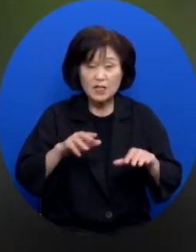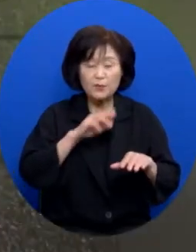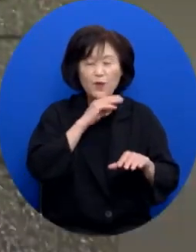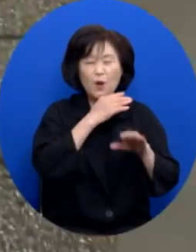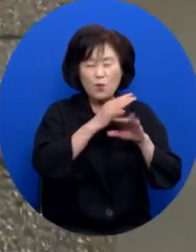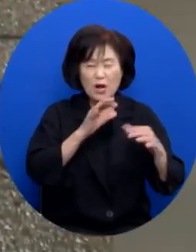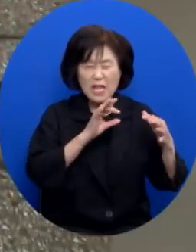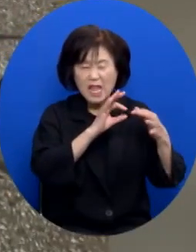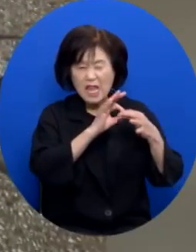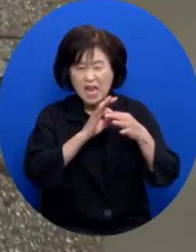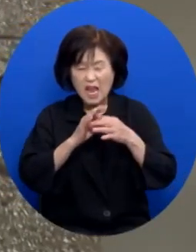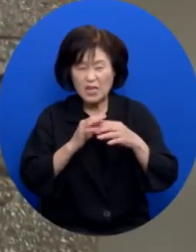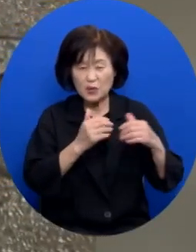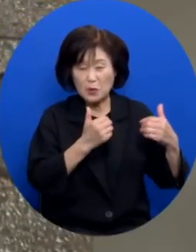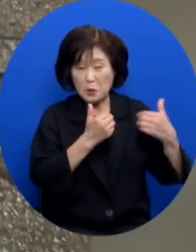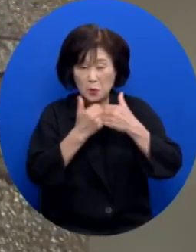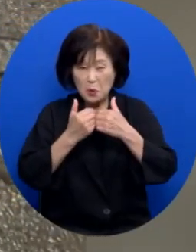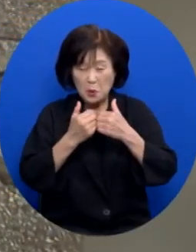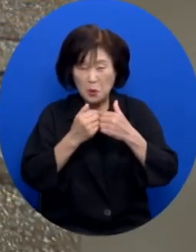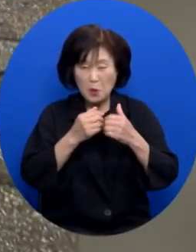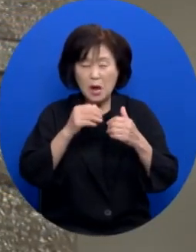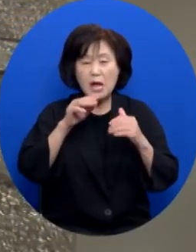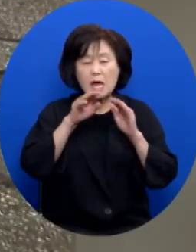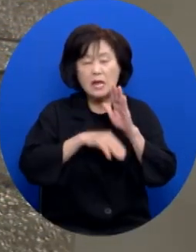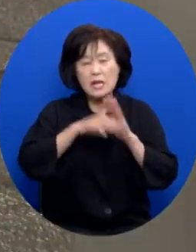않는 남북이 속되는